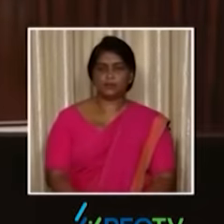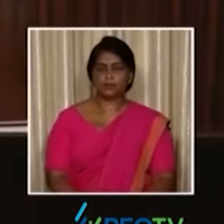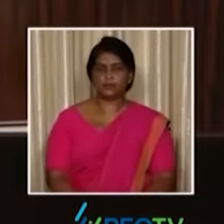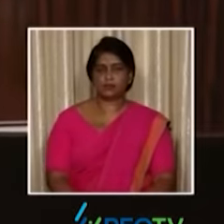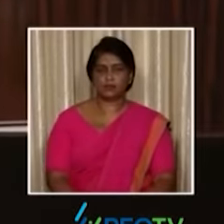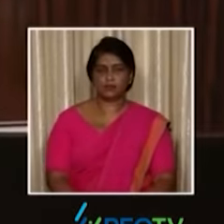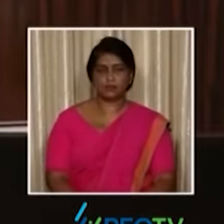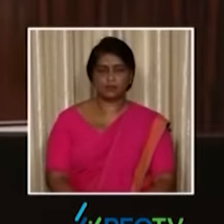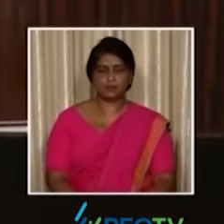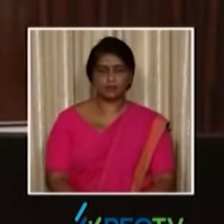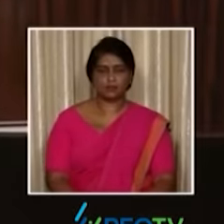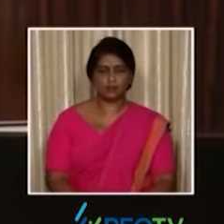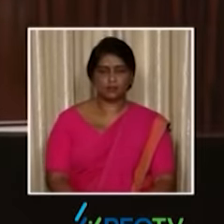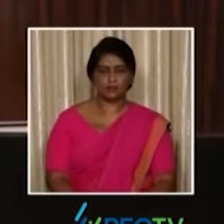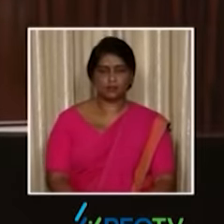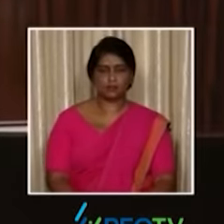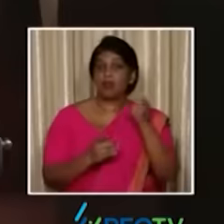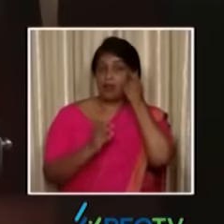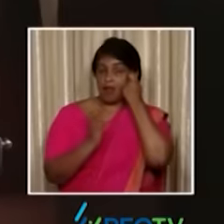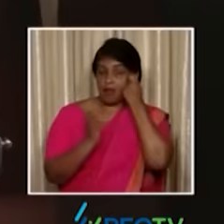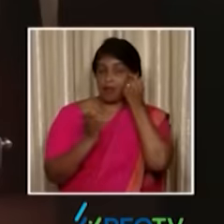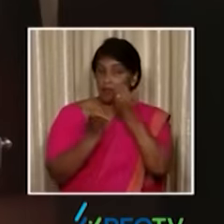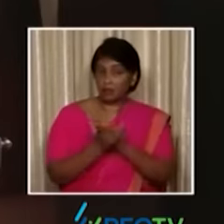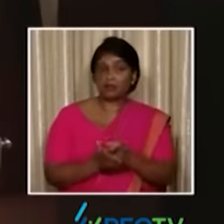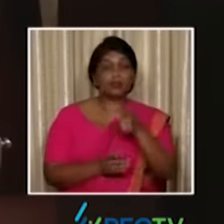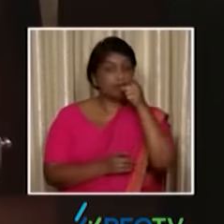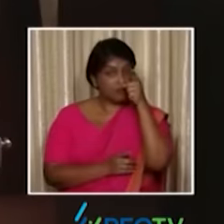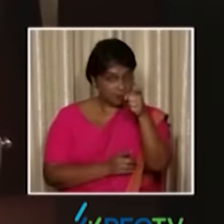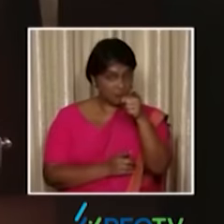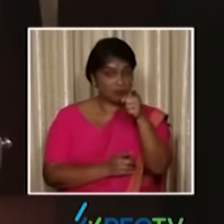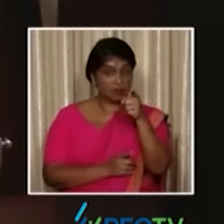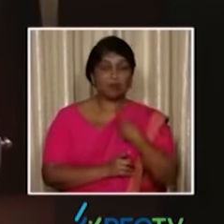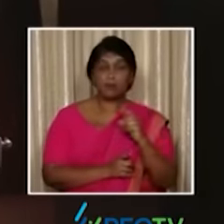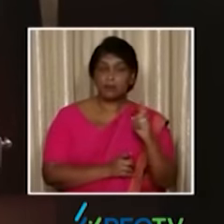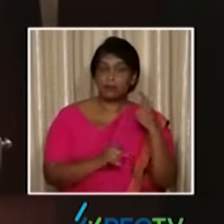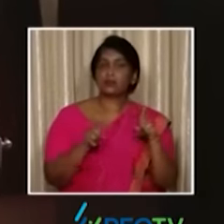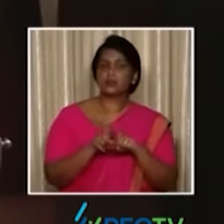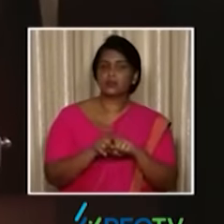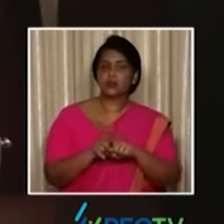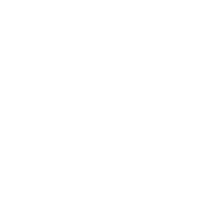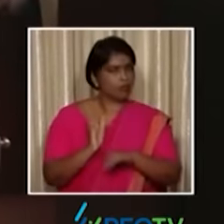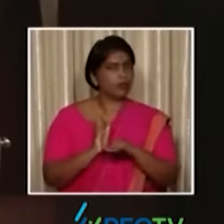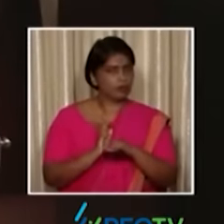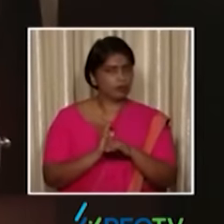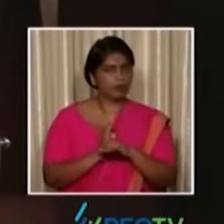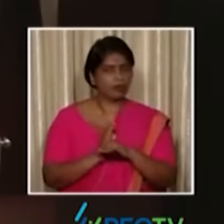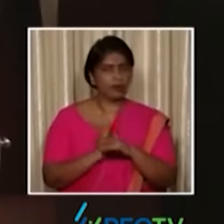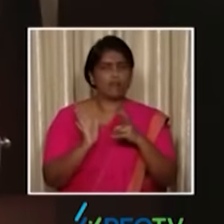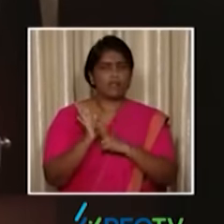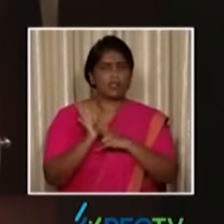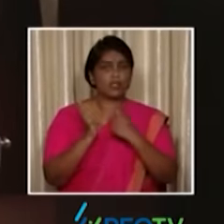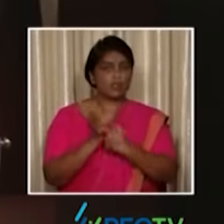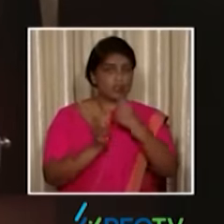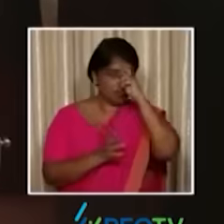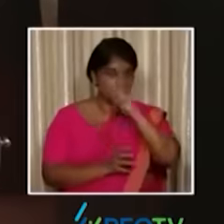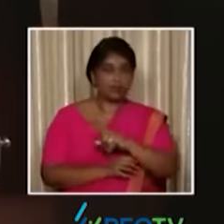ඡන්දයකට යනවද? ඡන්දයකට යනවද? ඔබතුමාගේ නියෝගයේ පරිදි ඉල්ලාස් කරගන්න පුළුවන්. විජේදාස